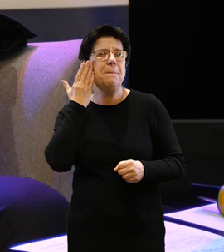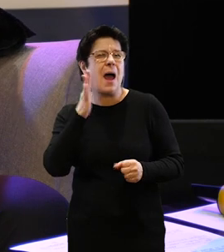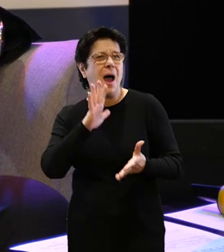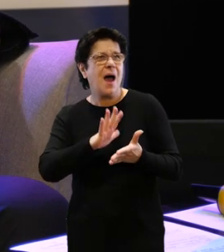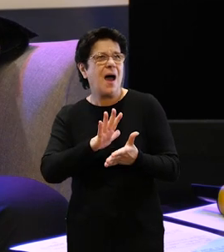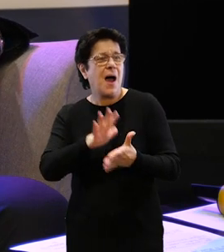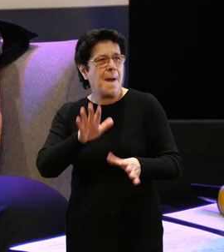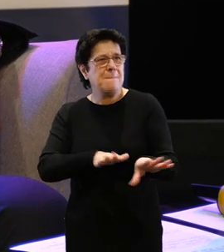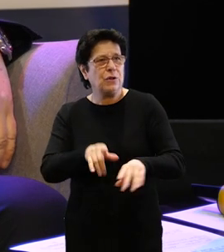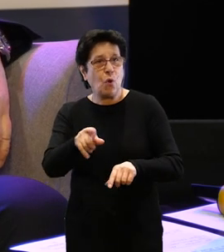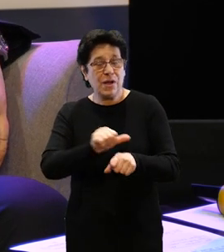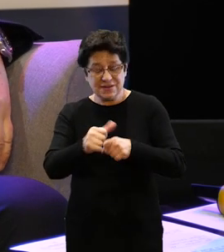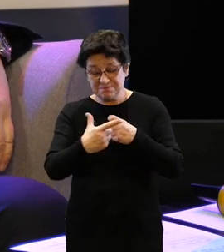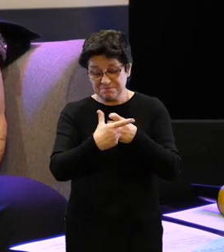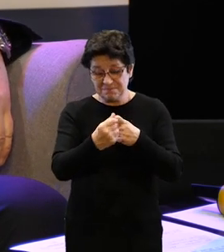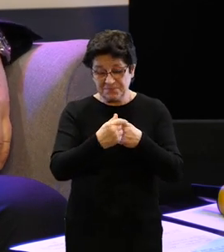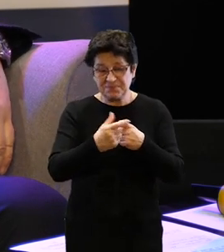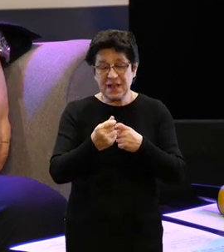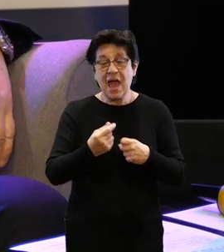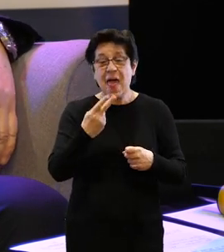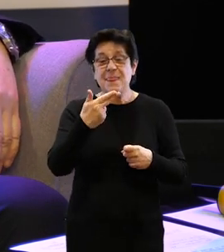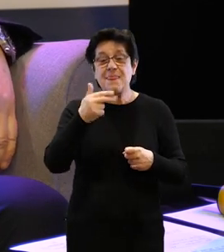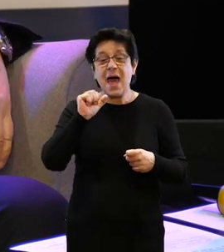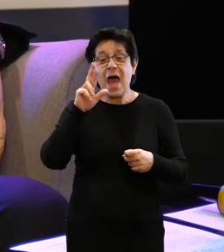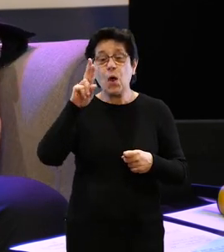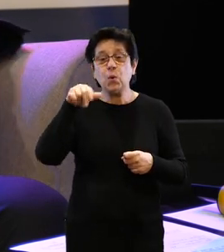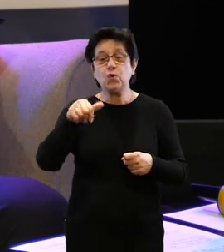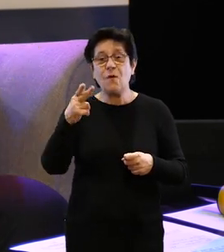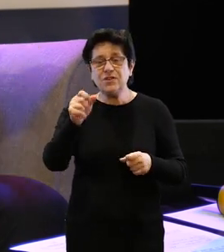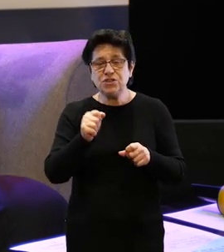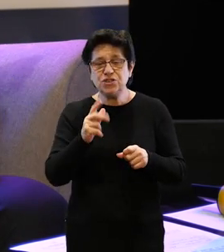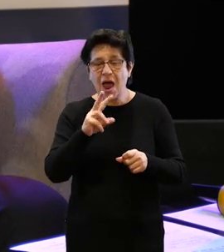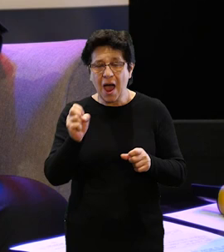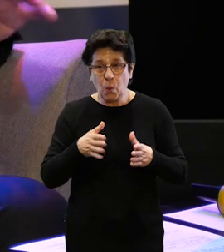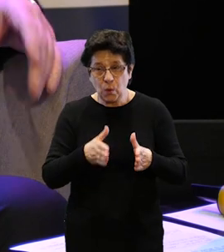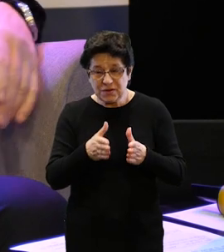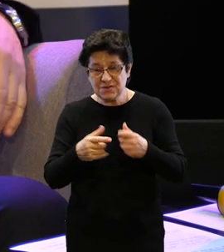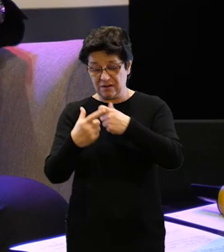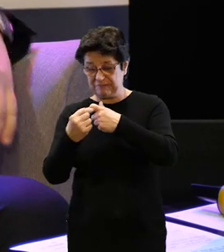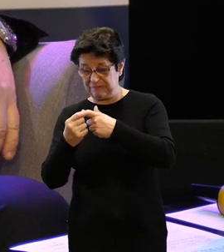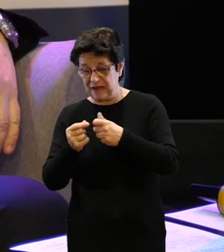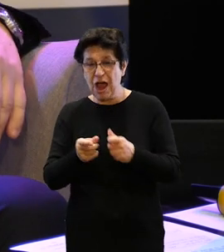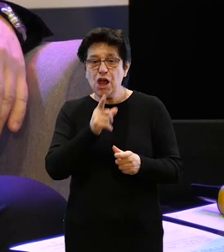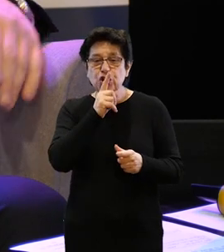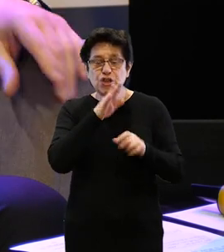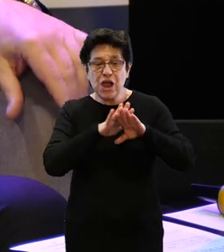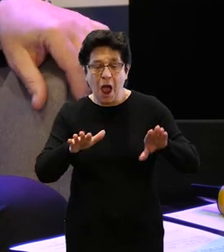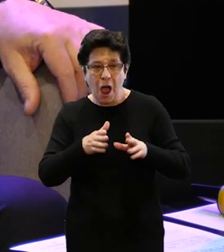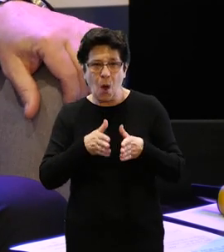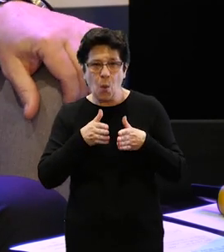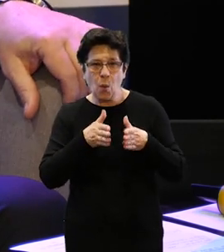miejscu jest to narożnik ulicy Narutowicza i ulicy Cichej Tam jest taka z frontu taka trochę zabudowana